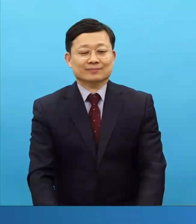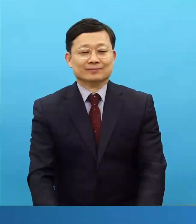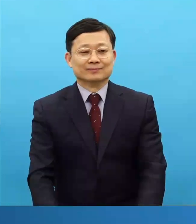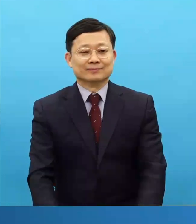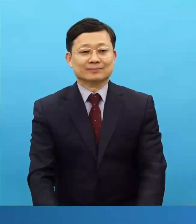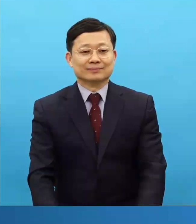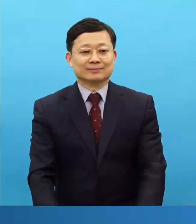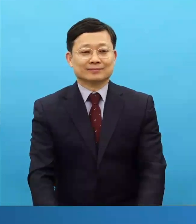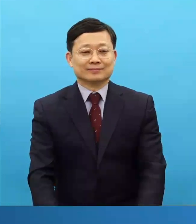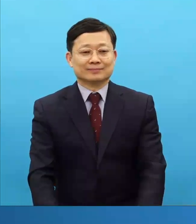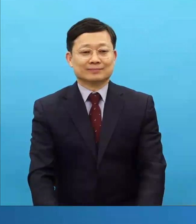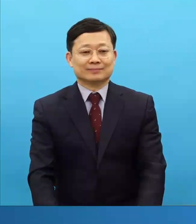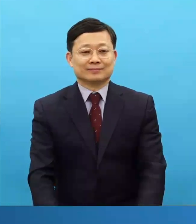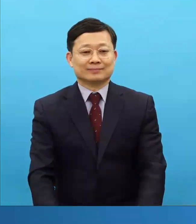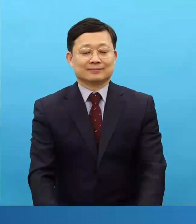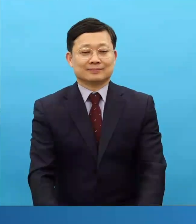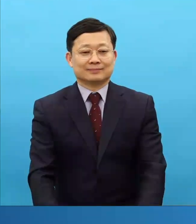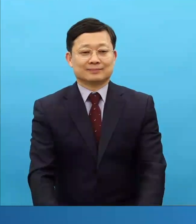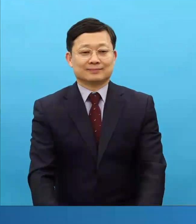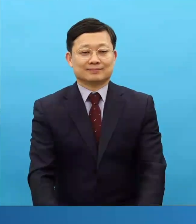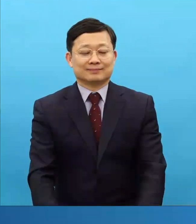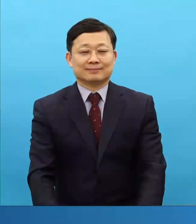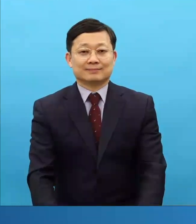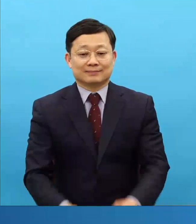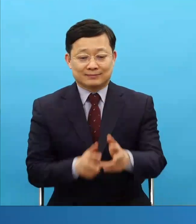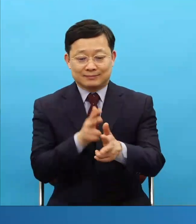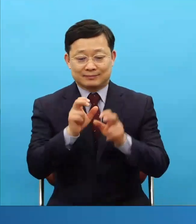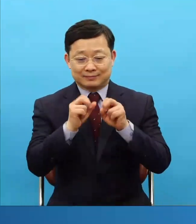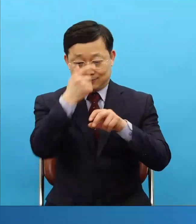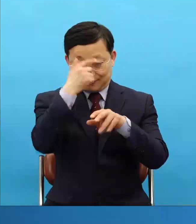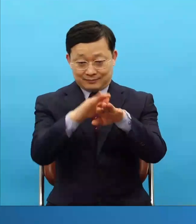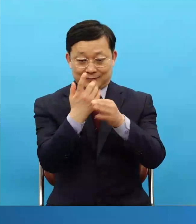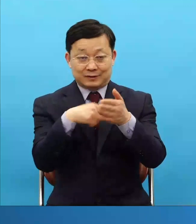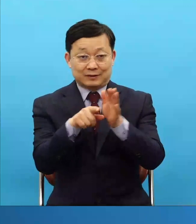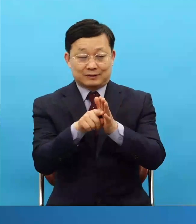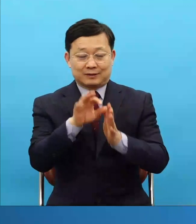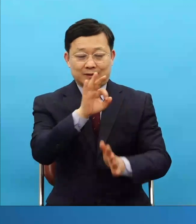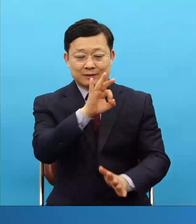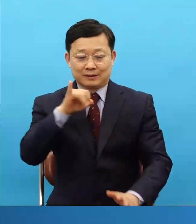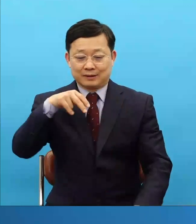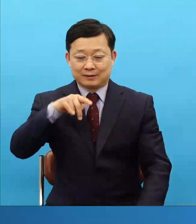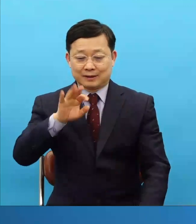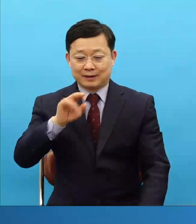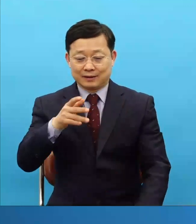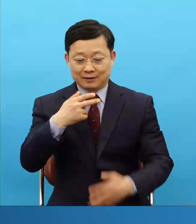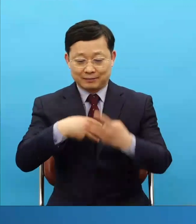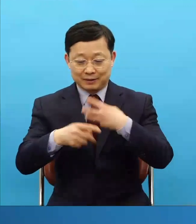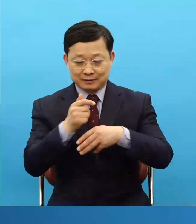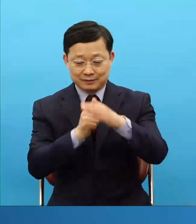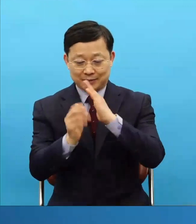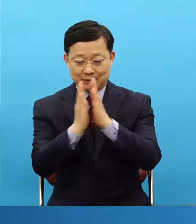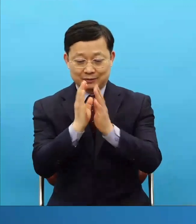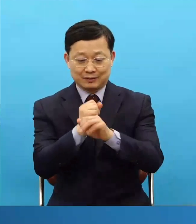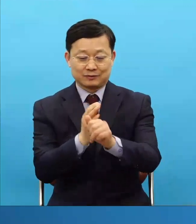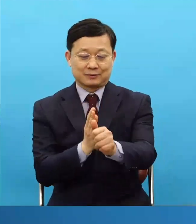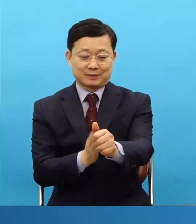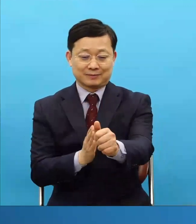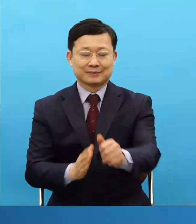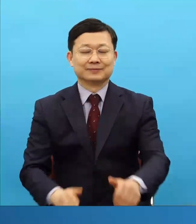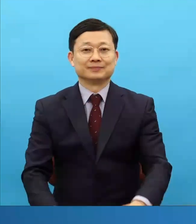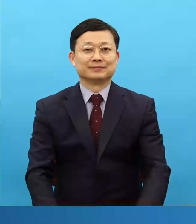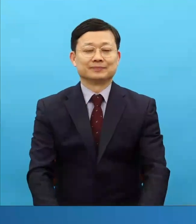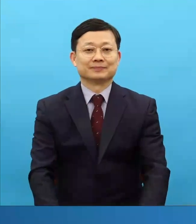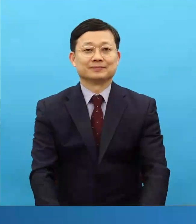with the power given by God. 산업선교 예배를 위해 이세한 렘넌트가 대표로 기도해 주시겠습니다. Remnant